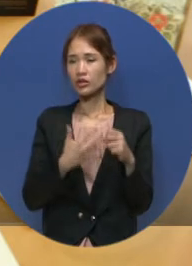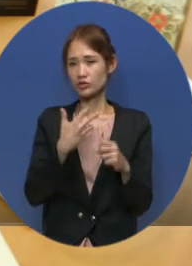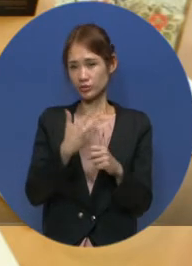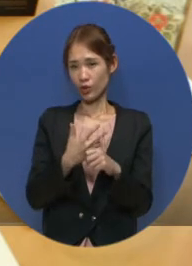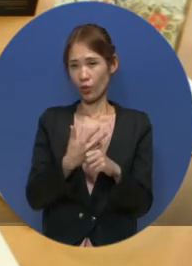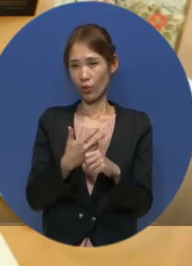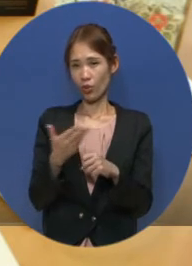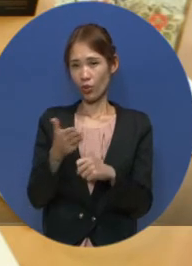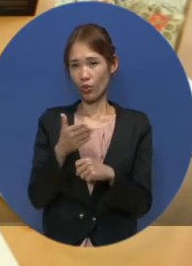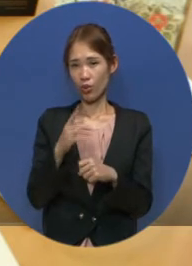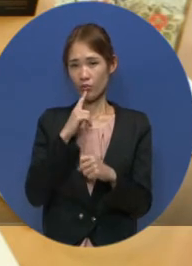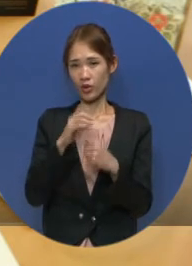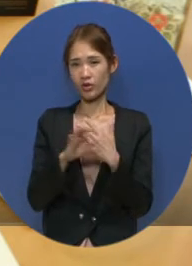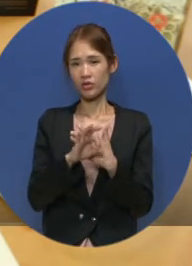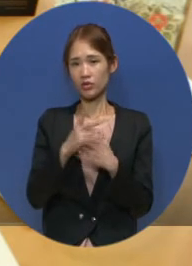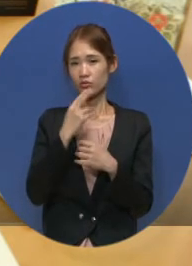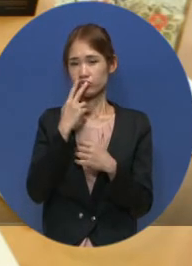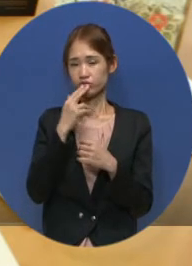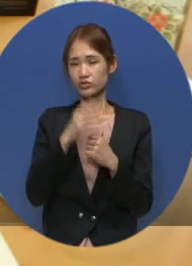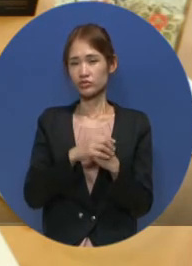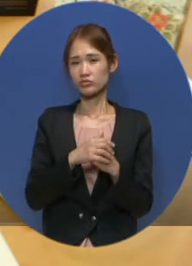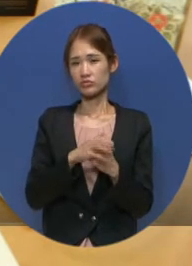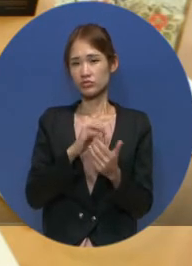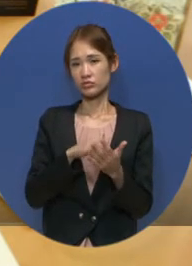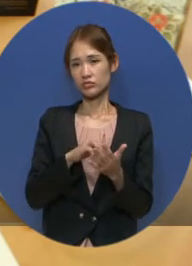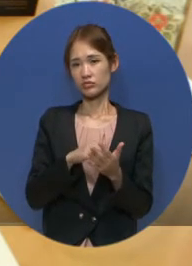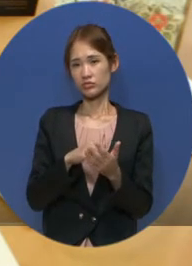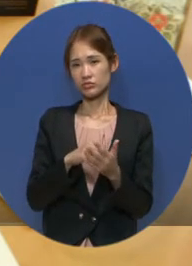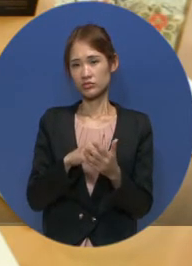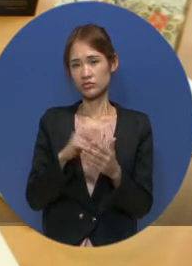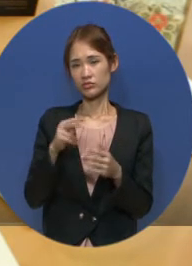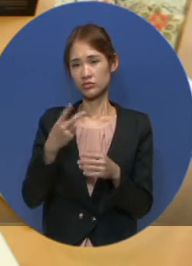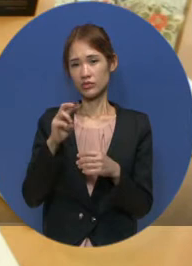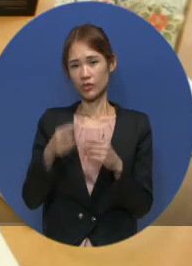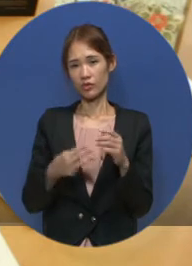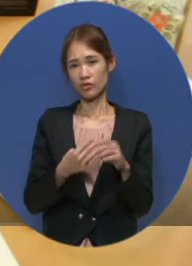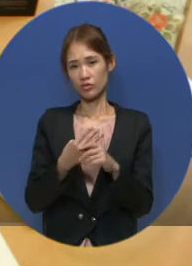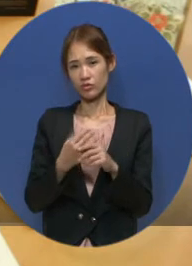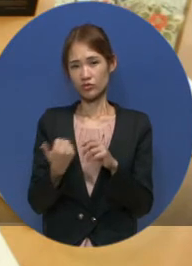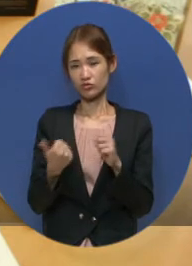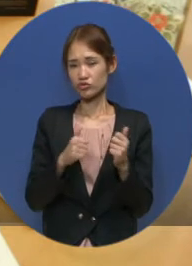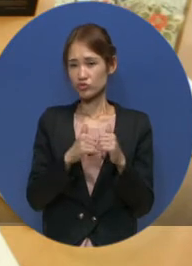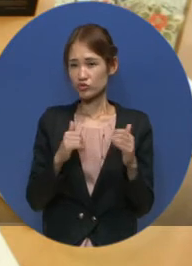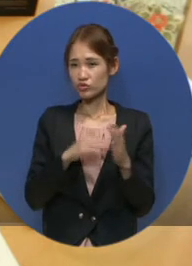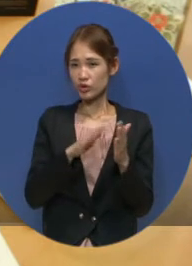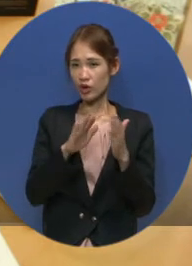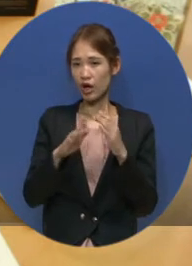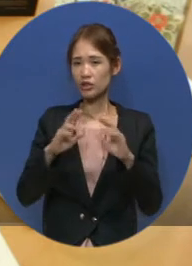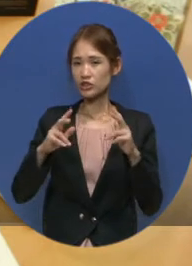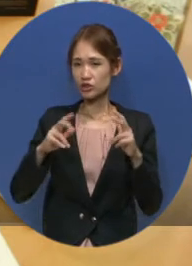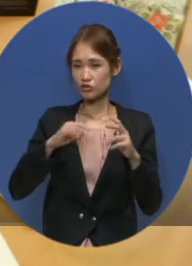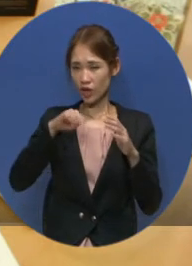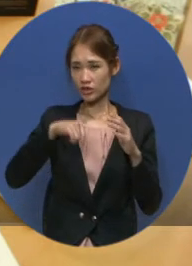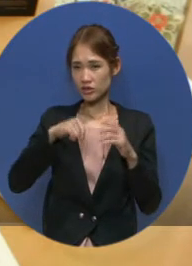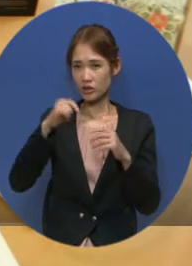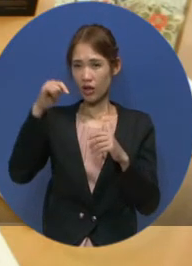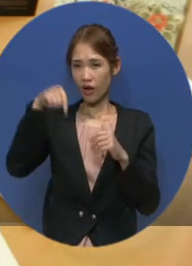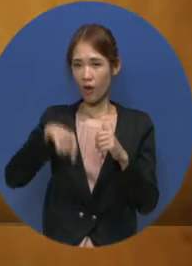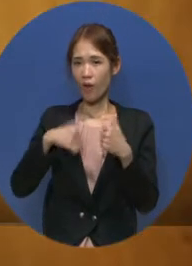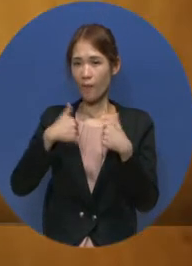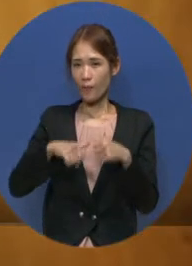된다고 하는데요. 플라스틱이나 이런 것들은 이제 수명이 수백 년이에요. 우리가 죽고 나서도 계속 지구에 남아서 환경을 파괴시킨다는